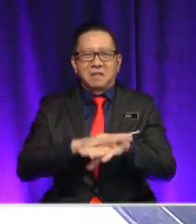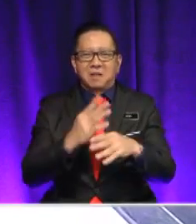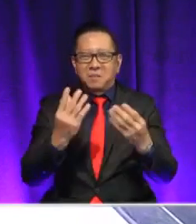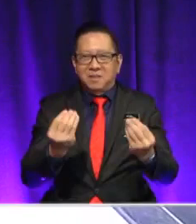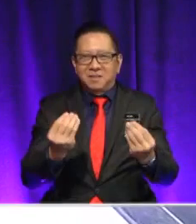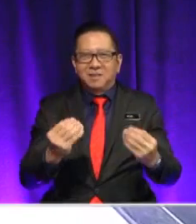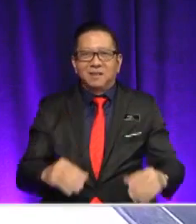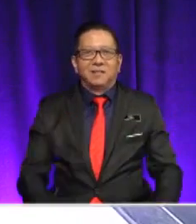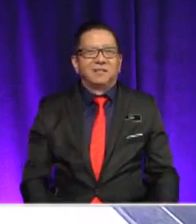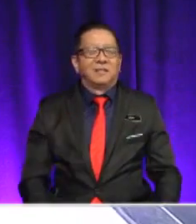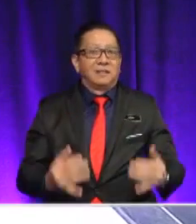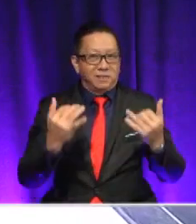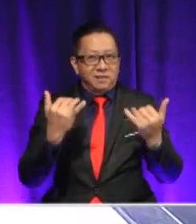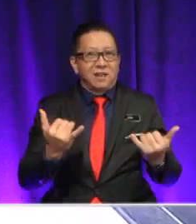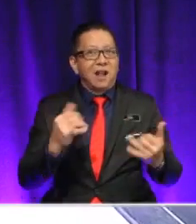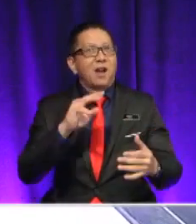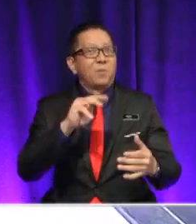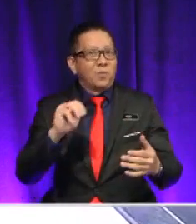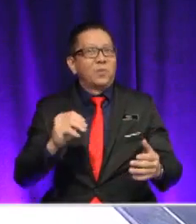kita boleh